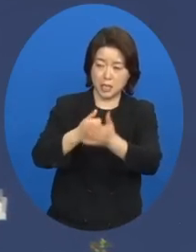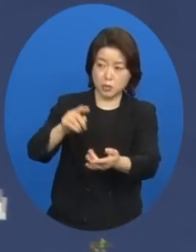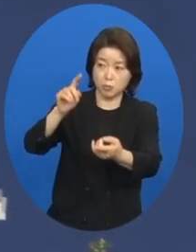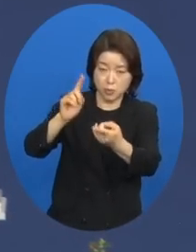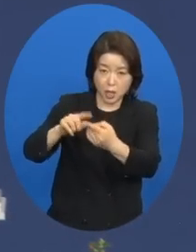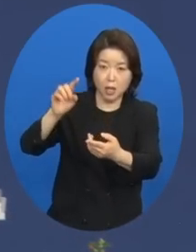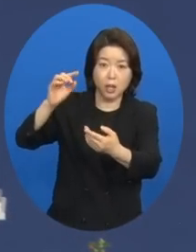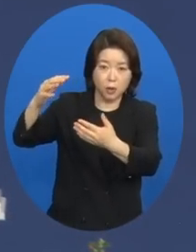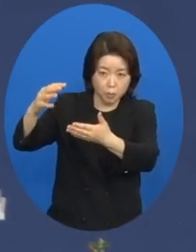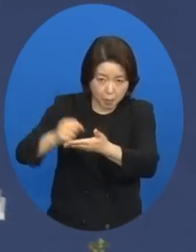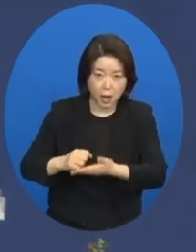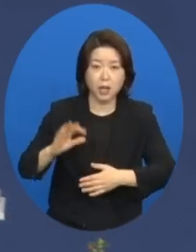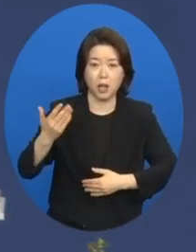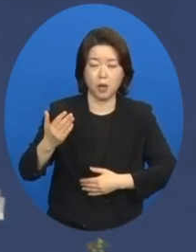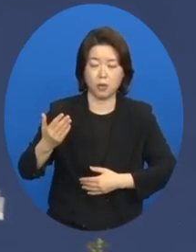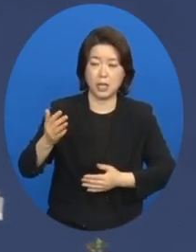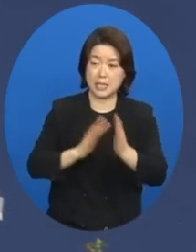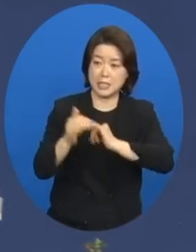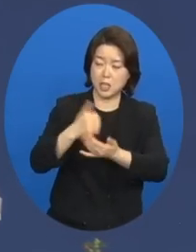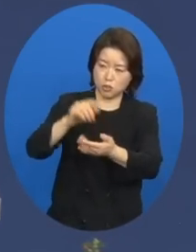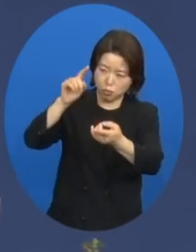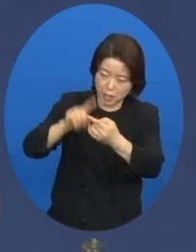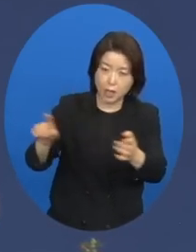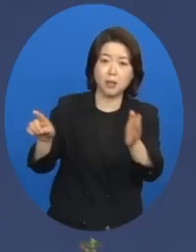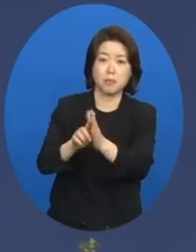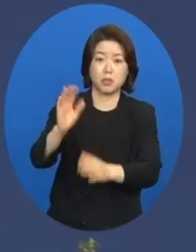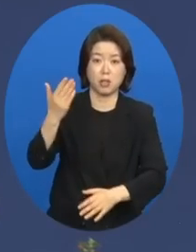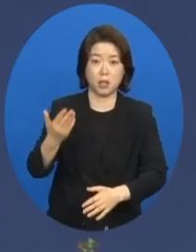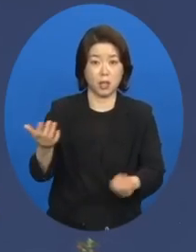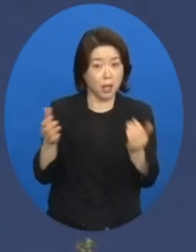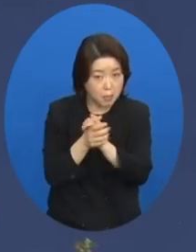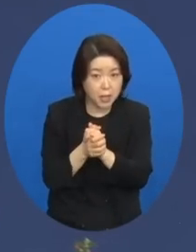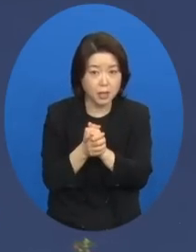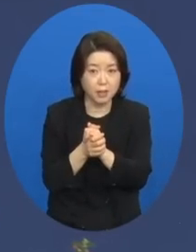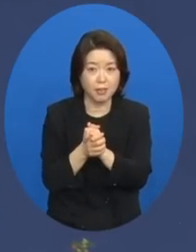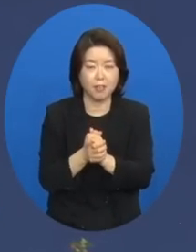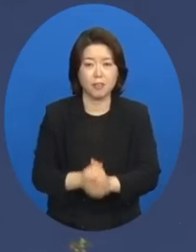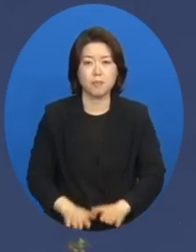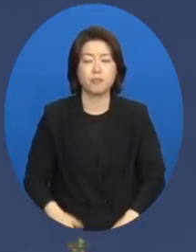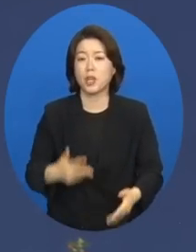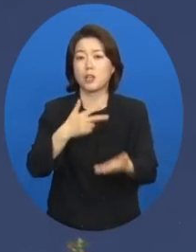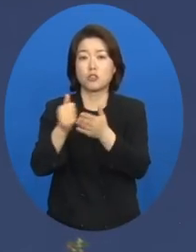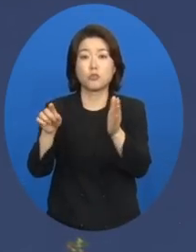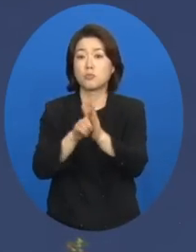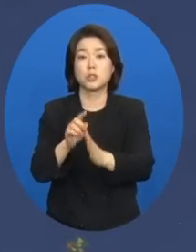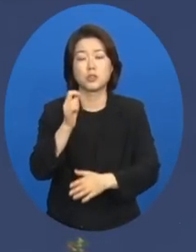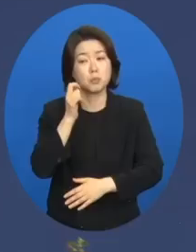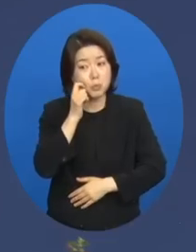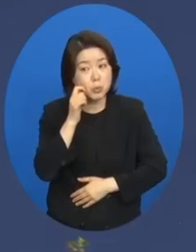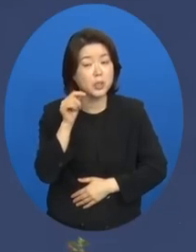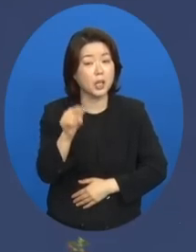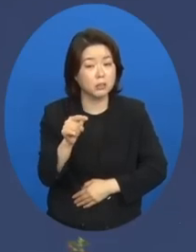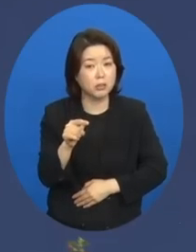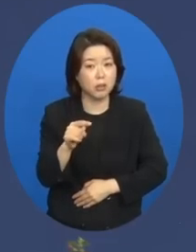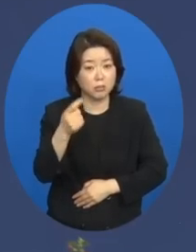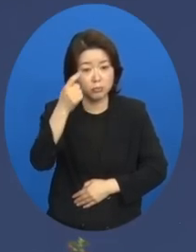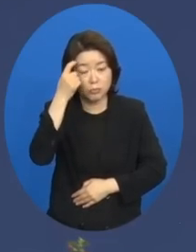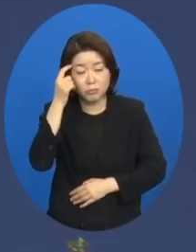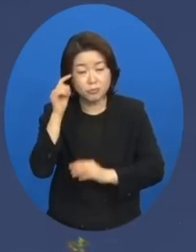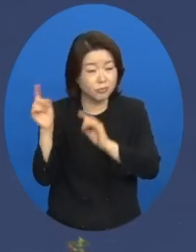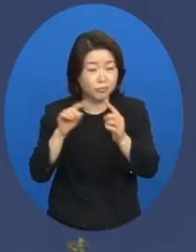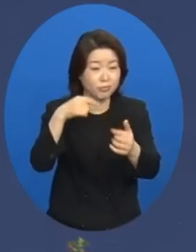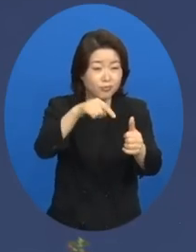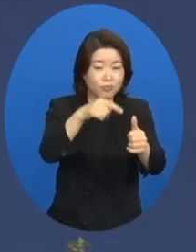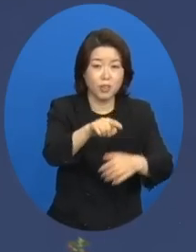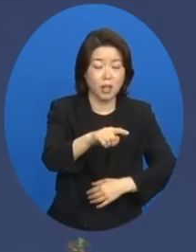누리려면 그분을 그분답게 믿어야 되는 거예요. 아멘? 주님은 믿지 못할 걸 그냥 정신통일하면서